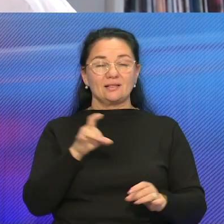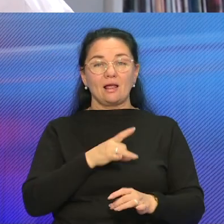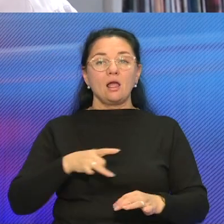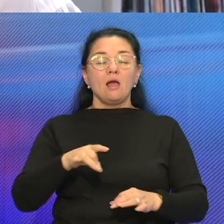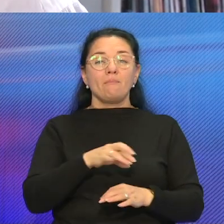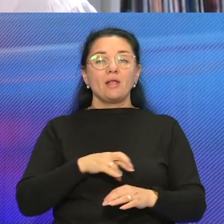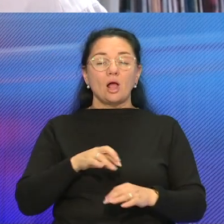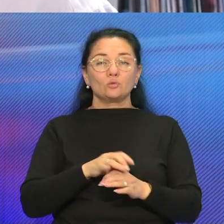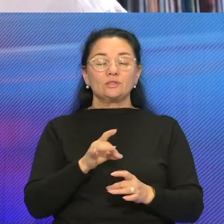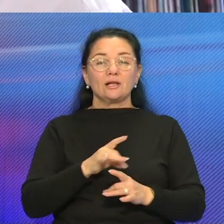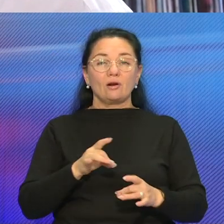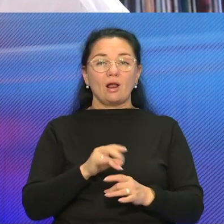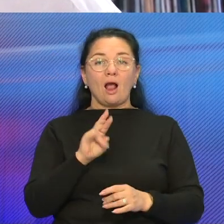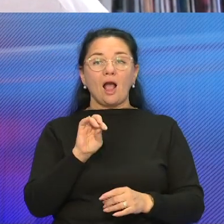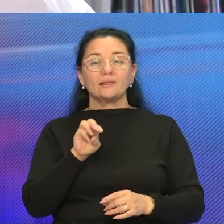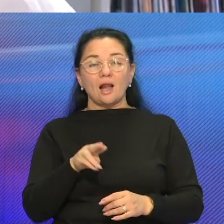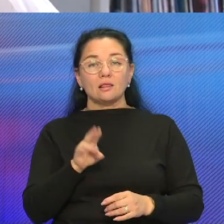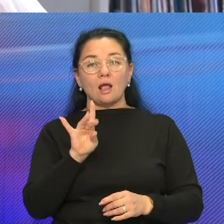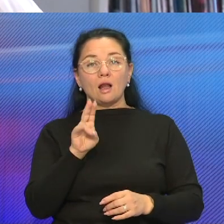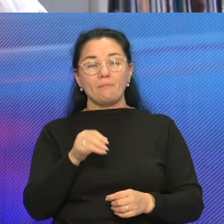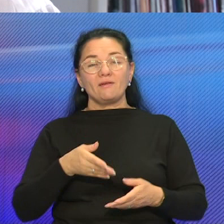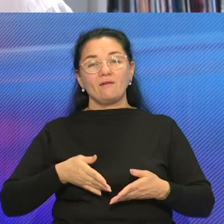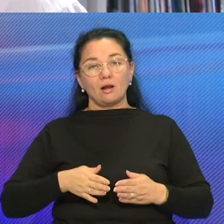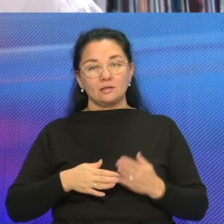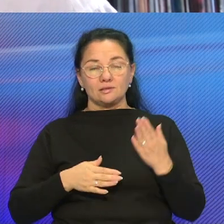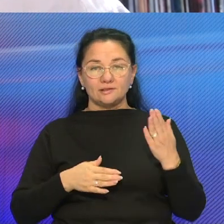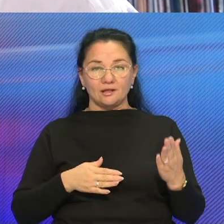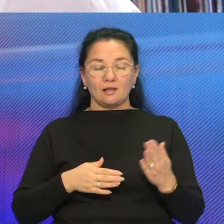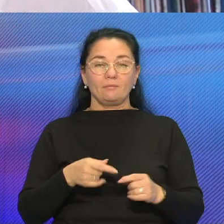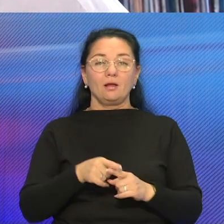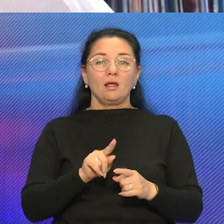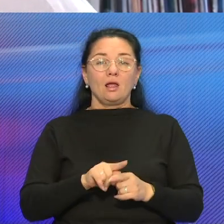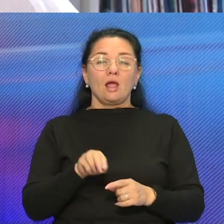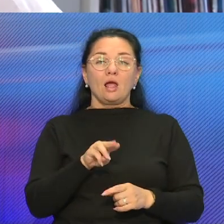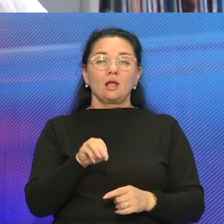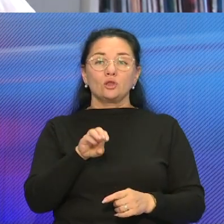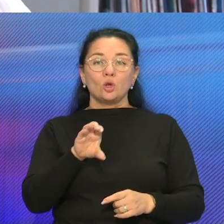родом Кондрат Крапива, хто не ведая его баек, оттоль Павлюк Трус.